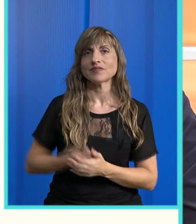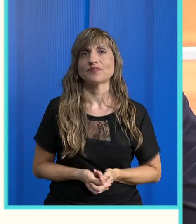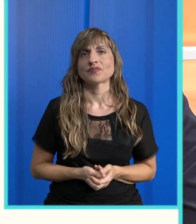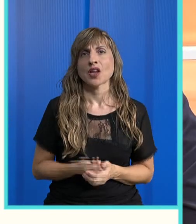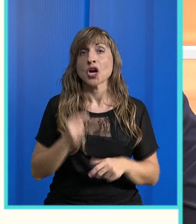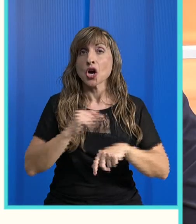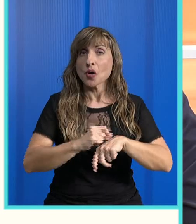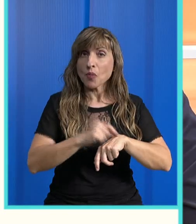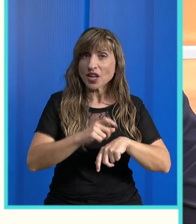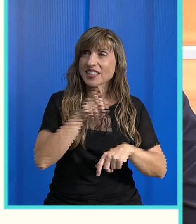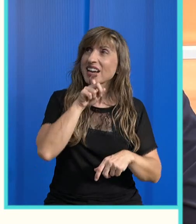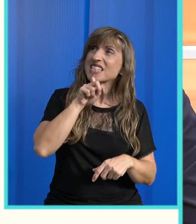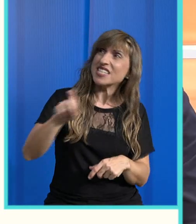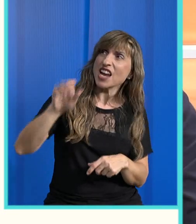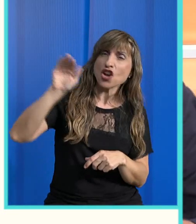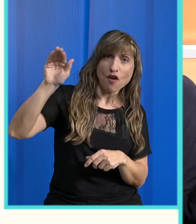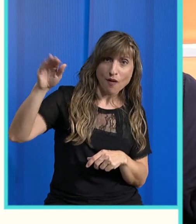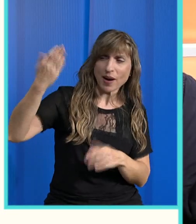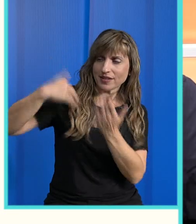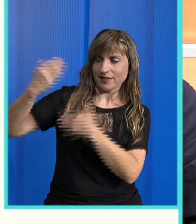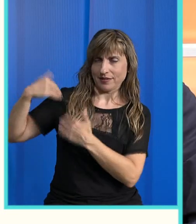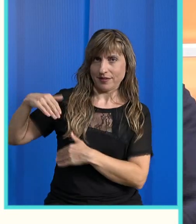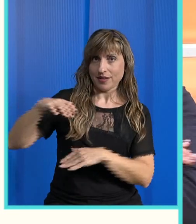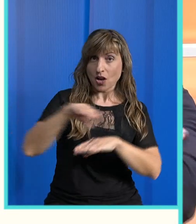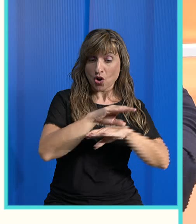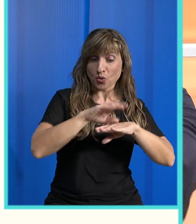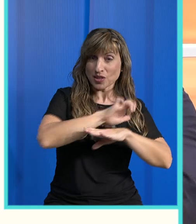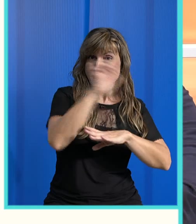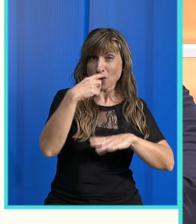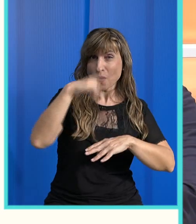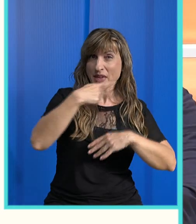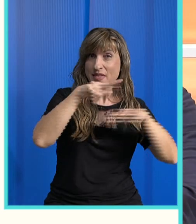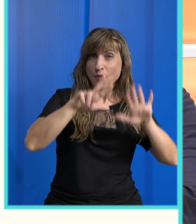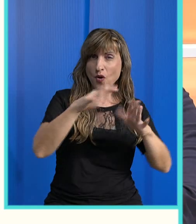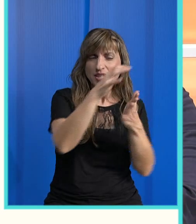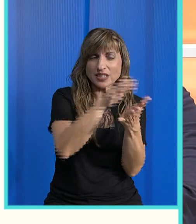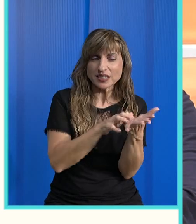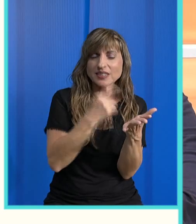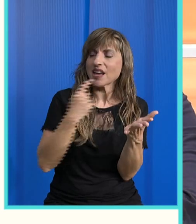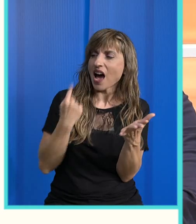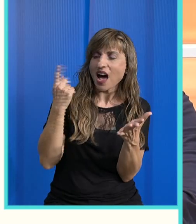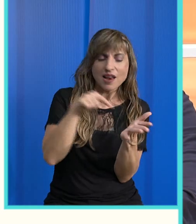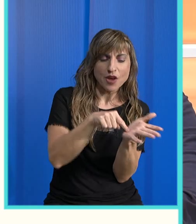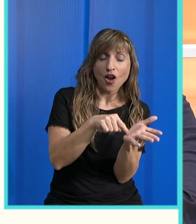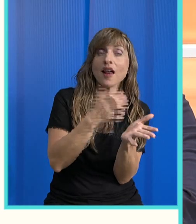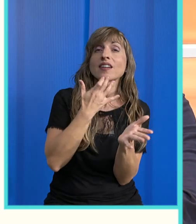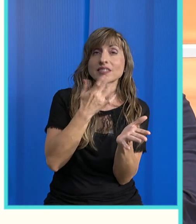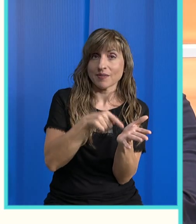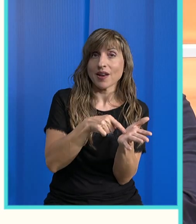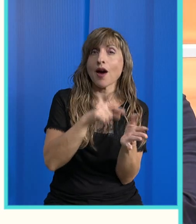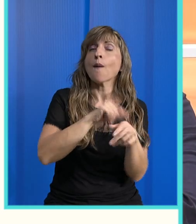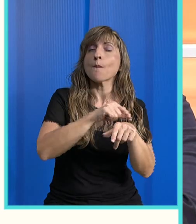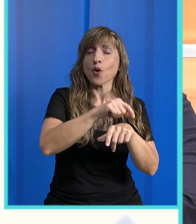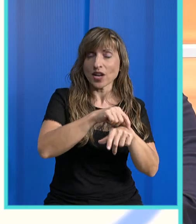xenòfobes al passat i no ho dic jo. Ho diu el Consell d'Europa que l'any 2018 va emeter un informe on posava Xavi Garcia al viol com a exemple de polític